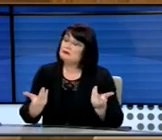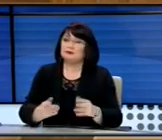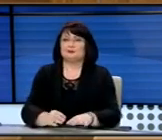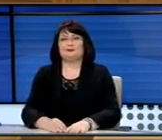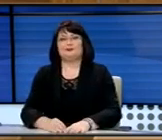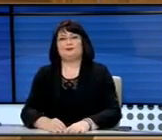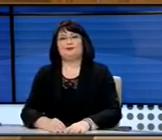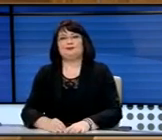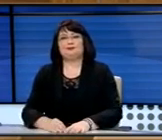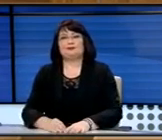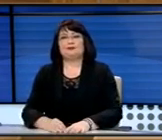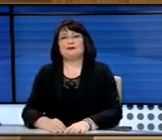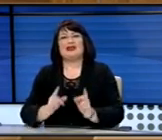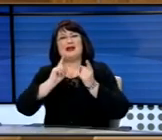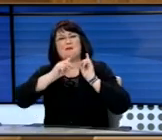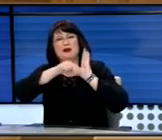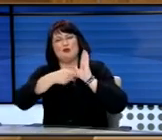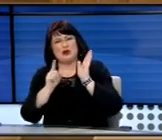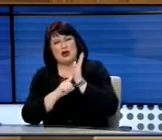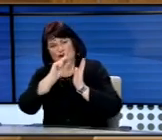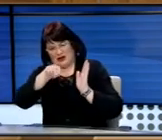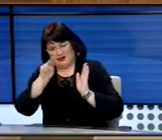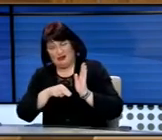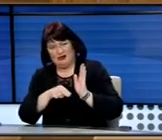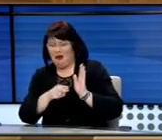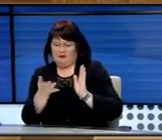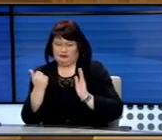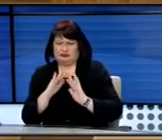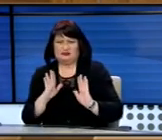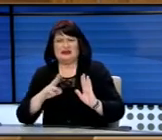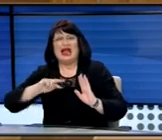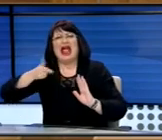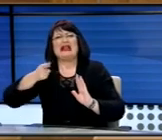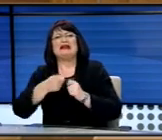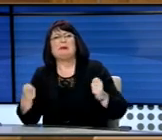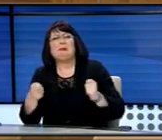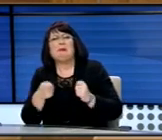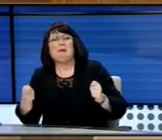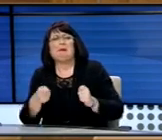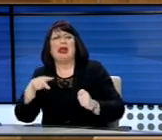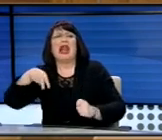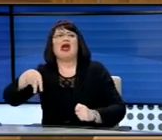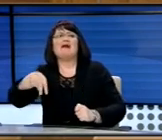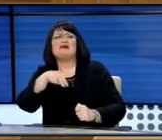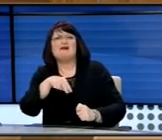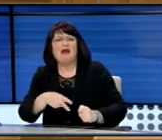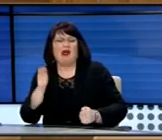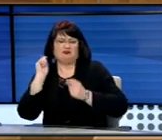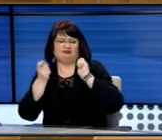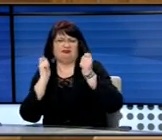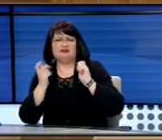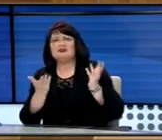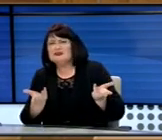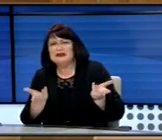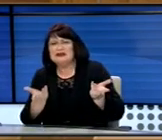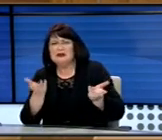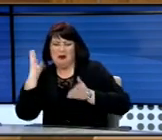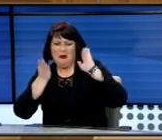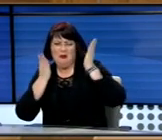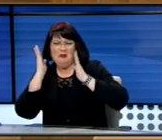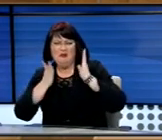Μήπως καταργήθηκαν οι μνημονιακοί νόμοι, τα αντεργατικά μέτρα και χαράτσια που επεβλήθηκαν τότε. Όχι μόνο δεν